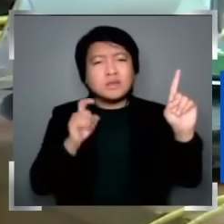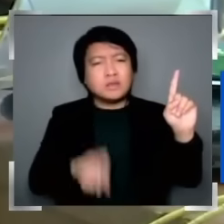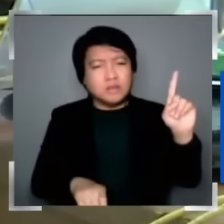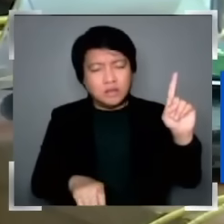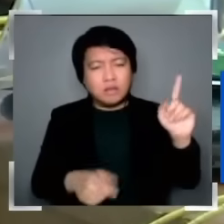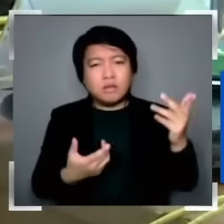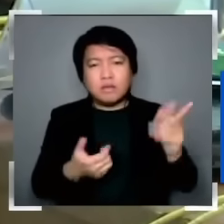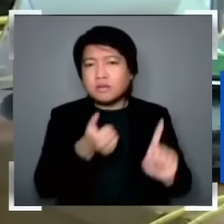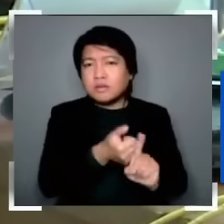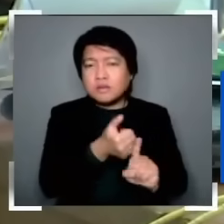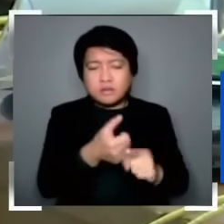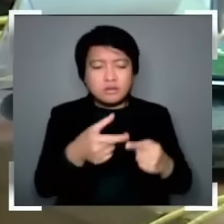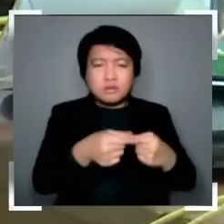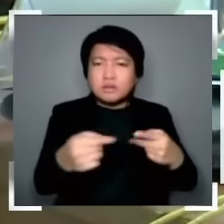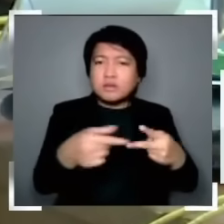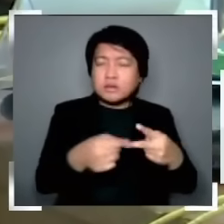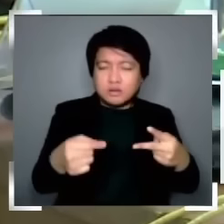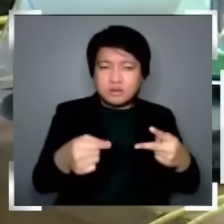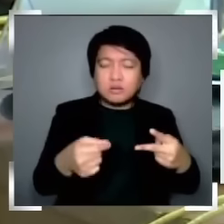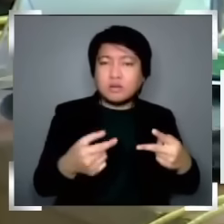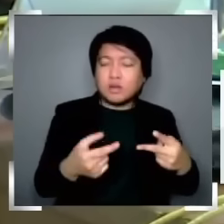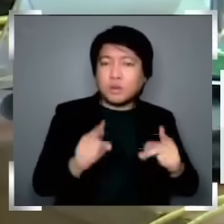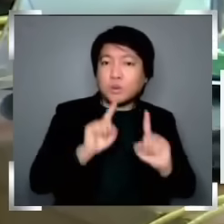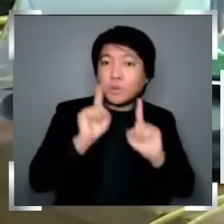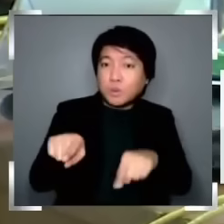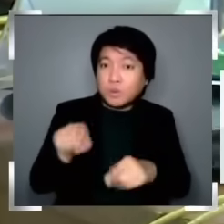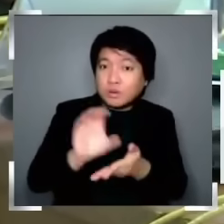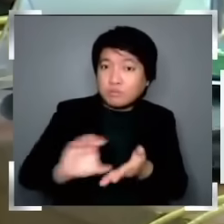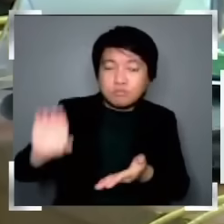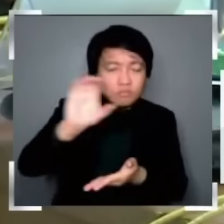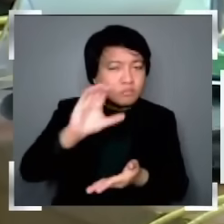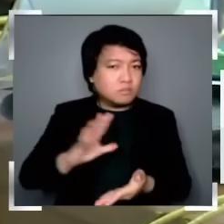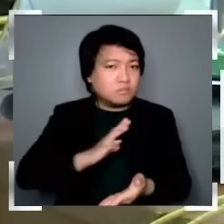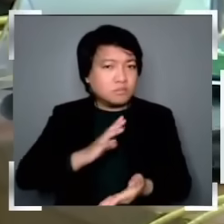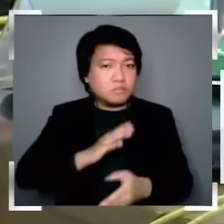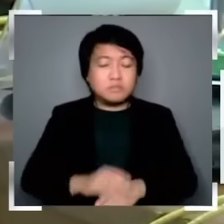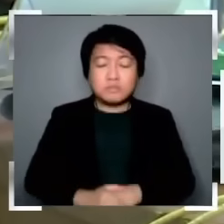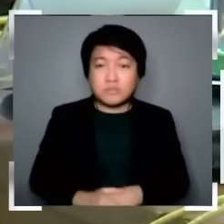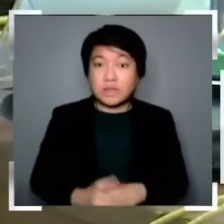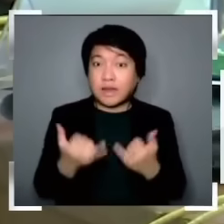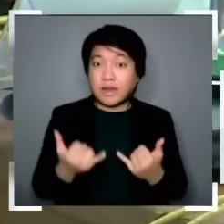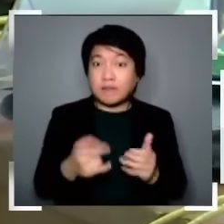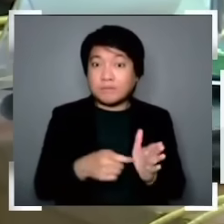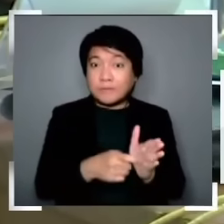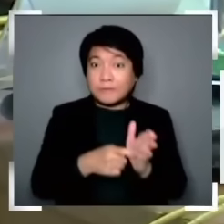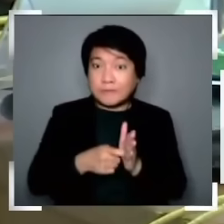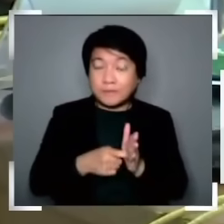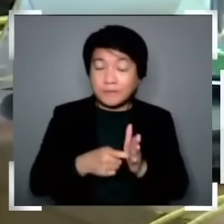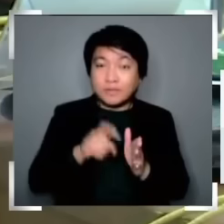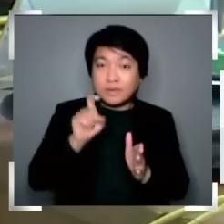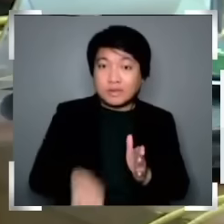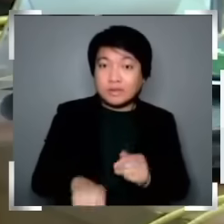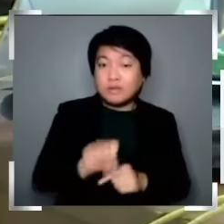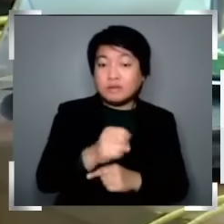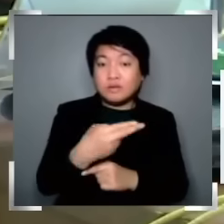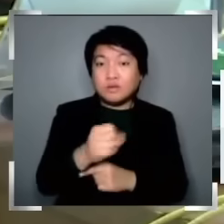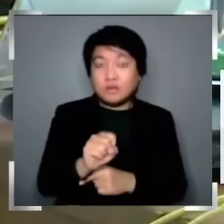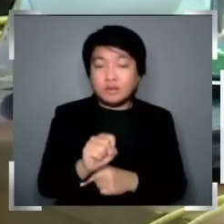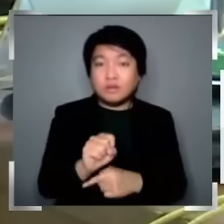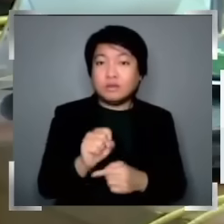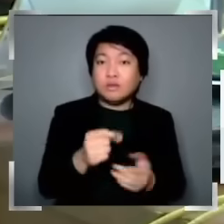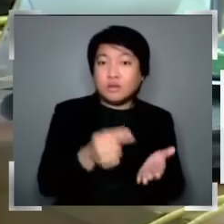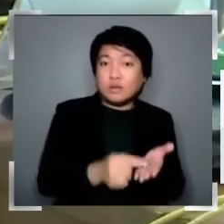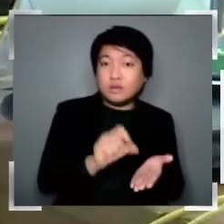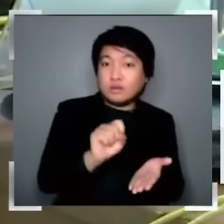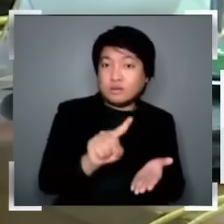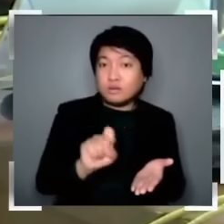college or TVL. But since it is no longer compulsory and mandatory, not making an option at all